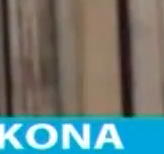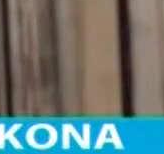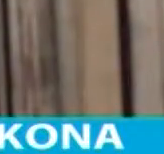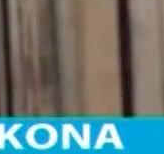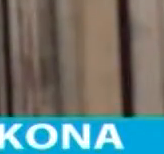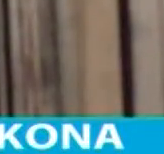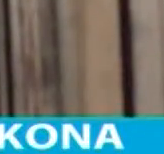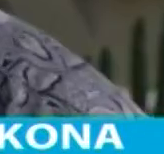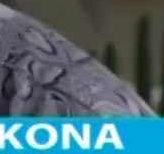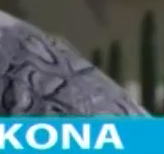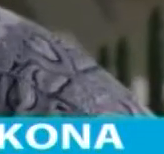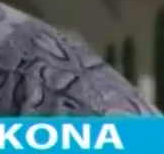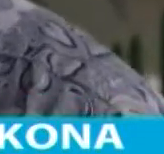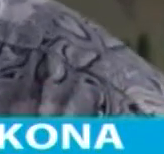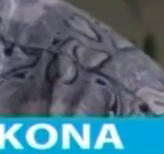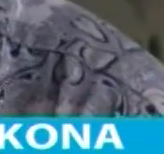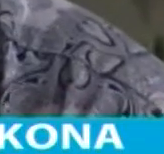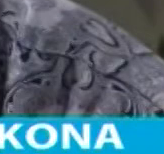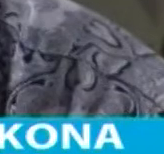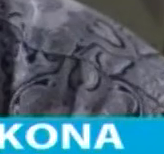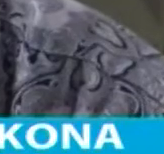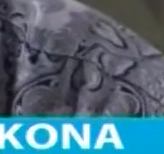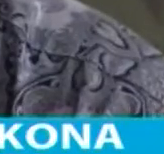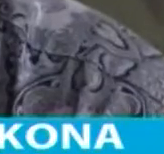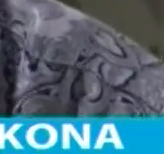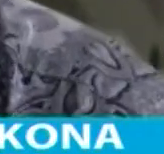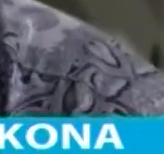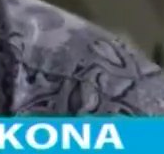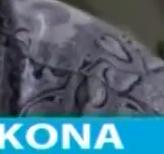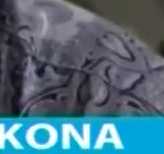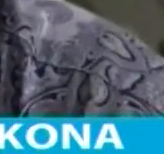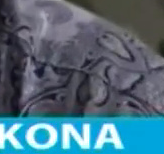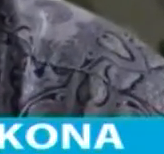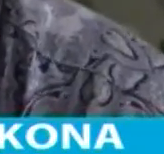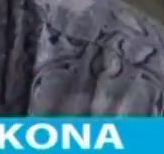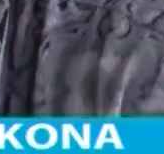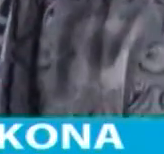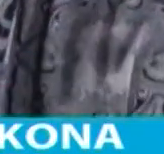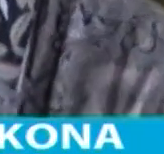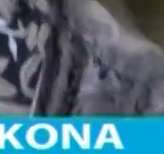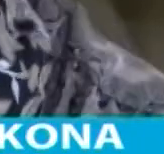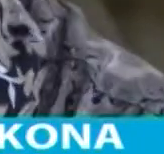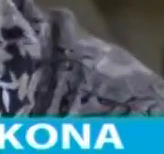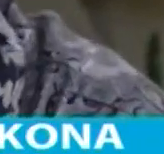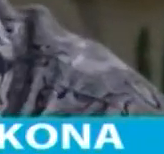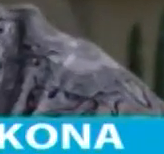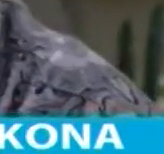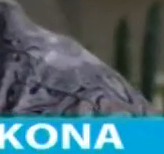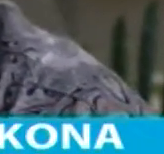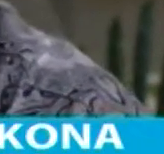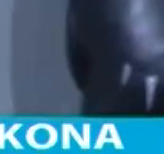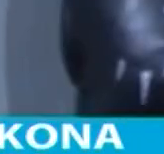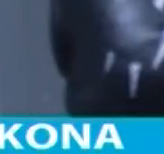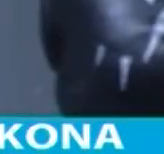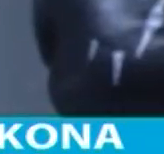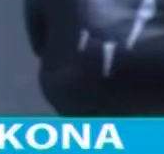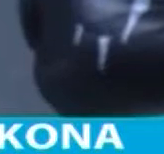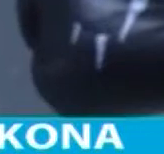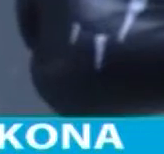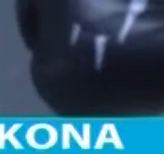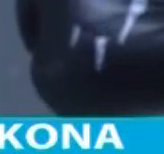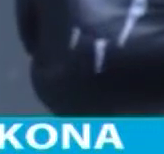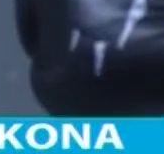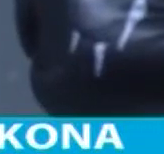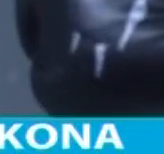once, take my advice. Why are you afraid of Aira? So what? He meets his father. I am